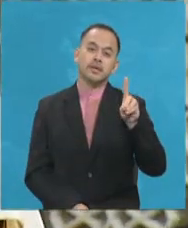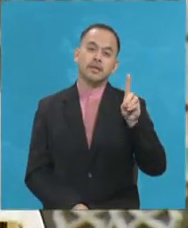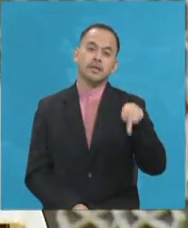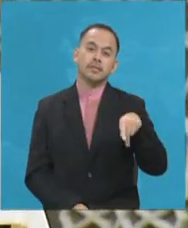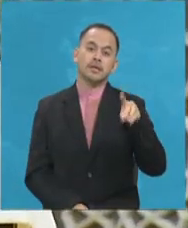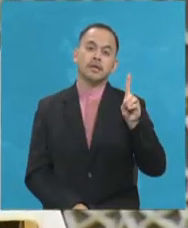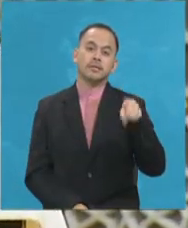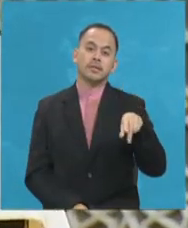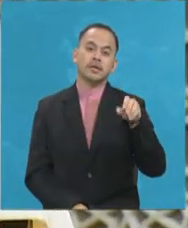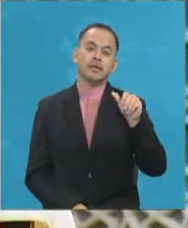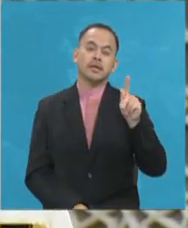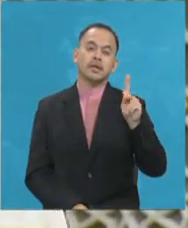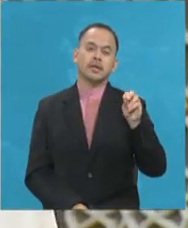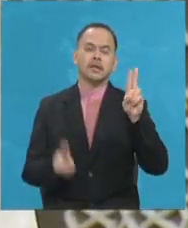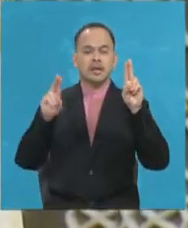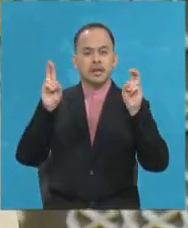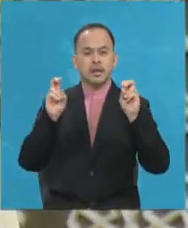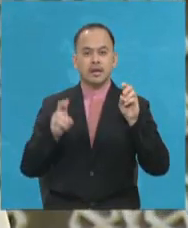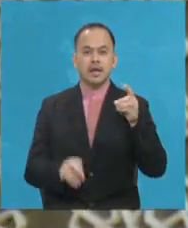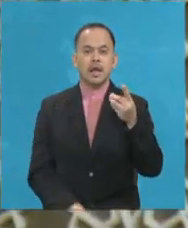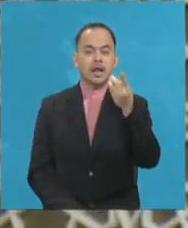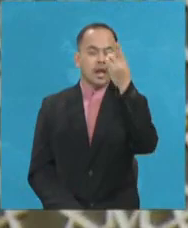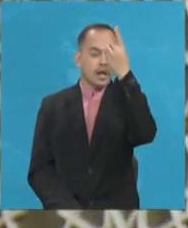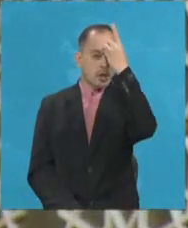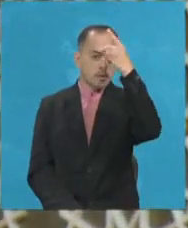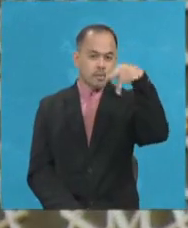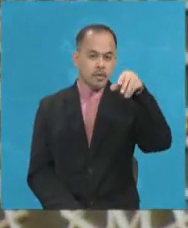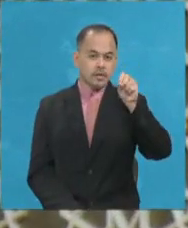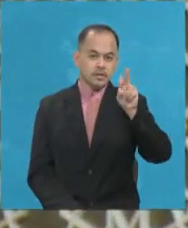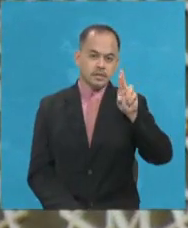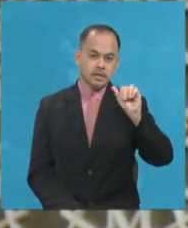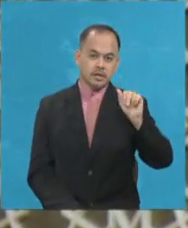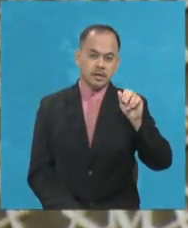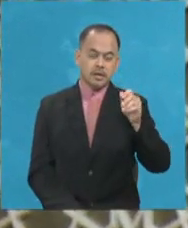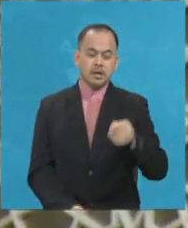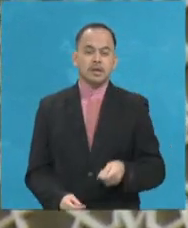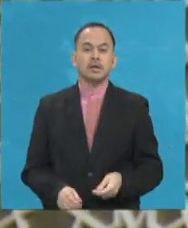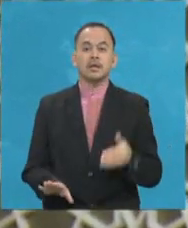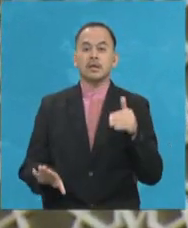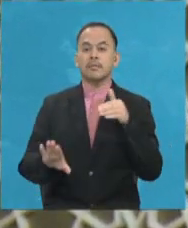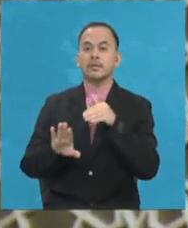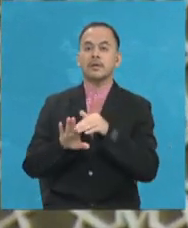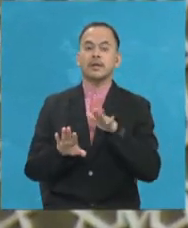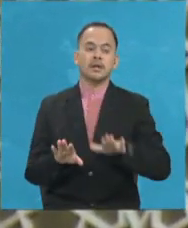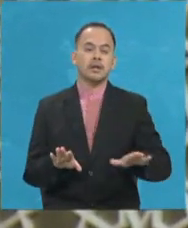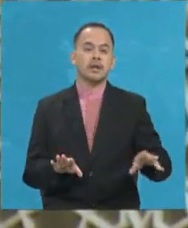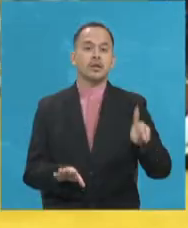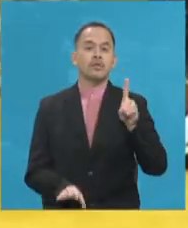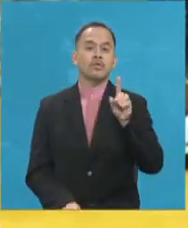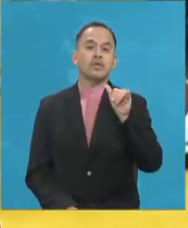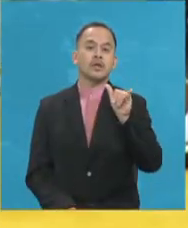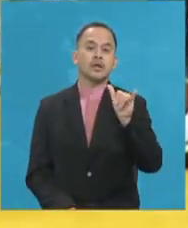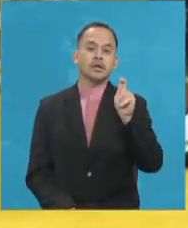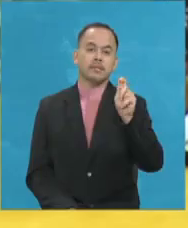yang membawa gelaran Datuk Paduka Sri kepada produk ke anak D'Bagindas Duri yang teramat Mulia